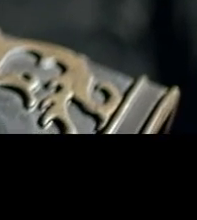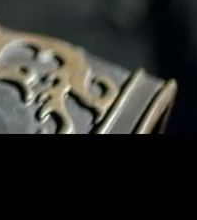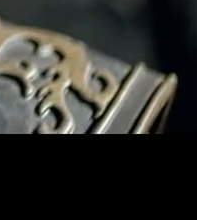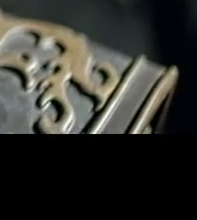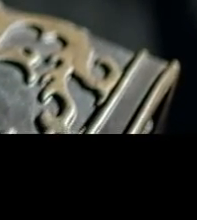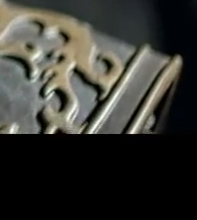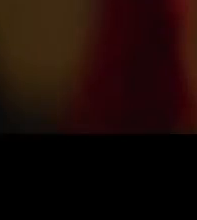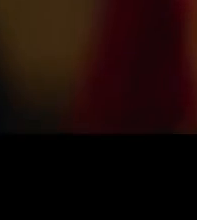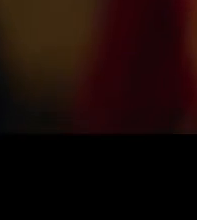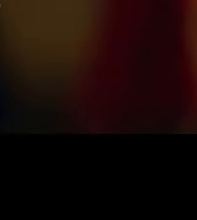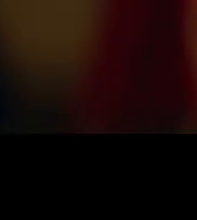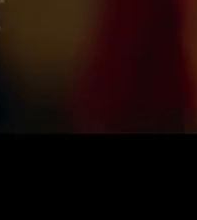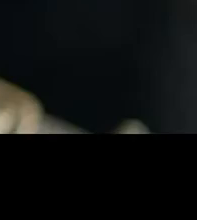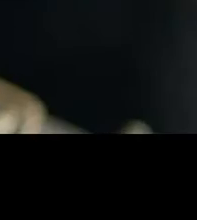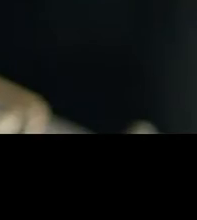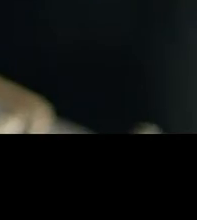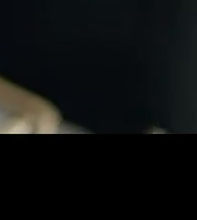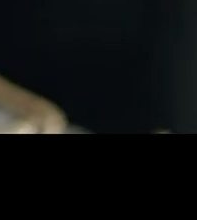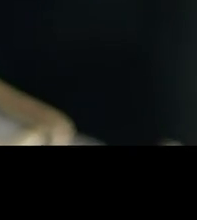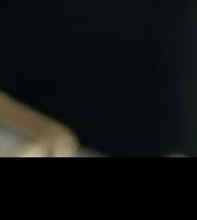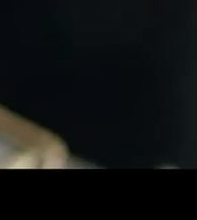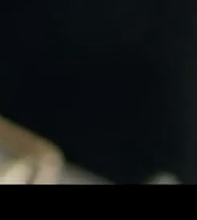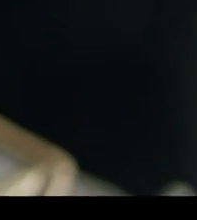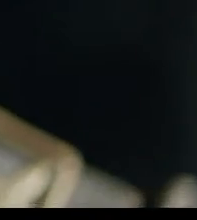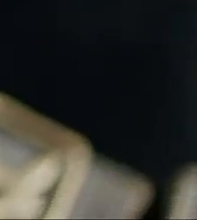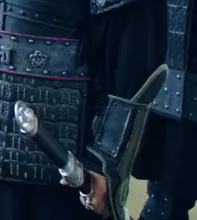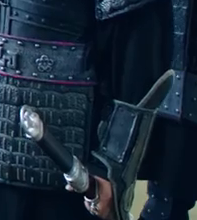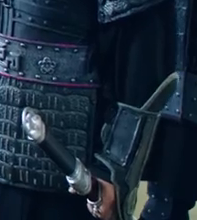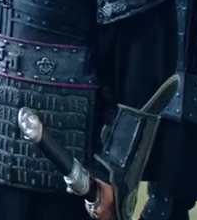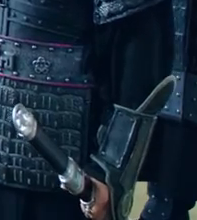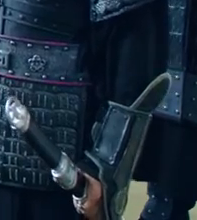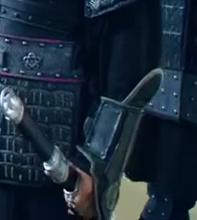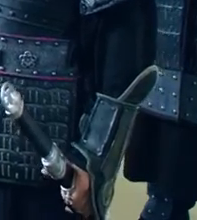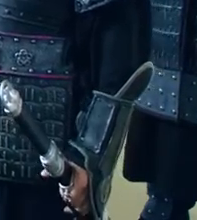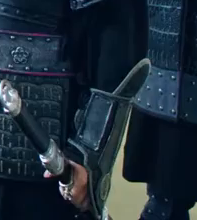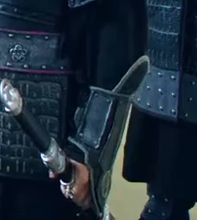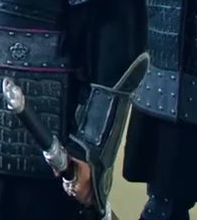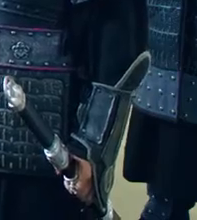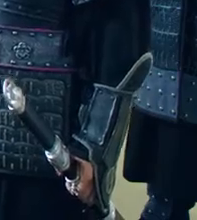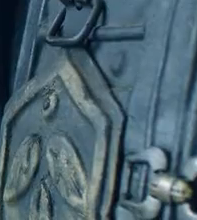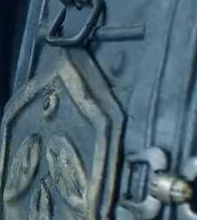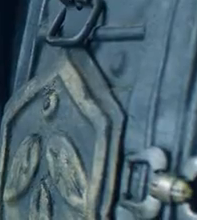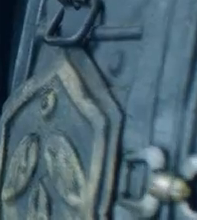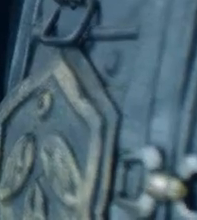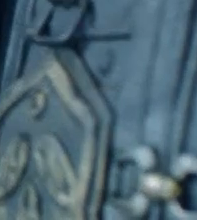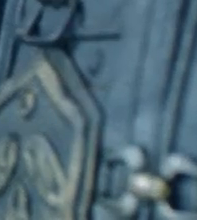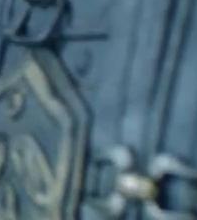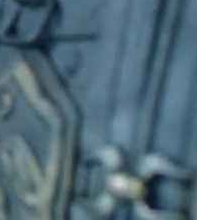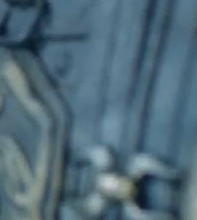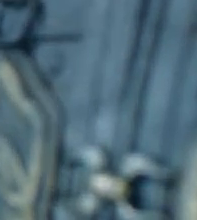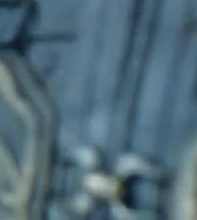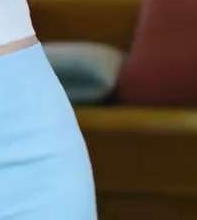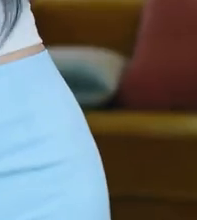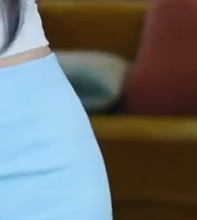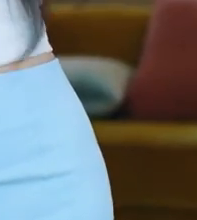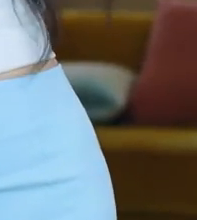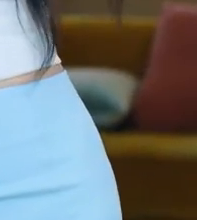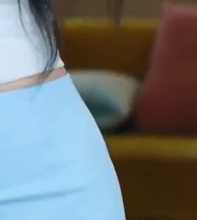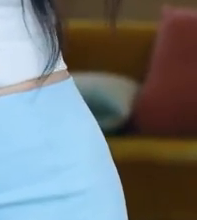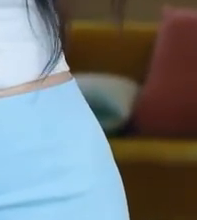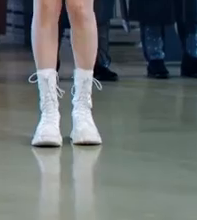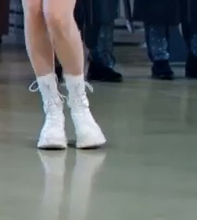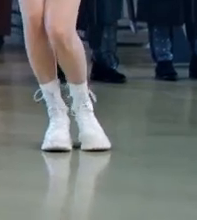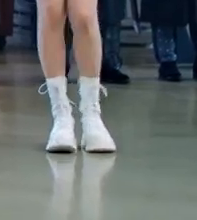용기 있는 자 나오거라. 용기 있는 자 없단 말이야! 헐! 용기? 여기